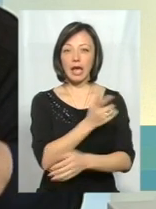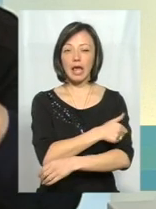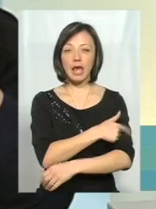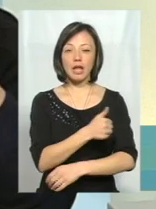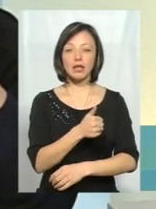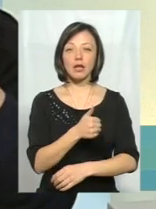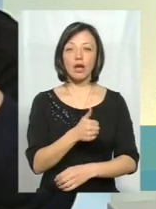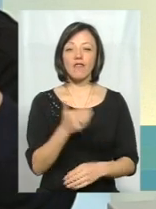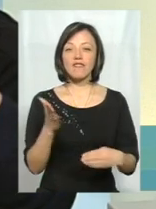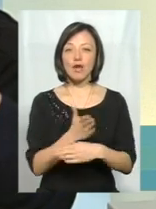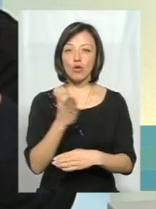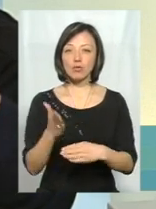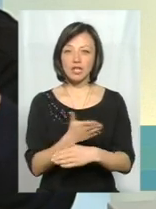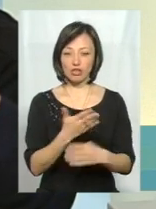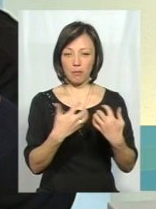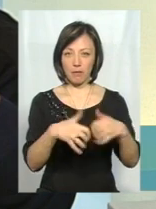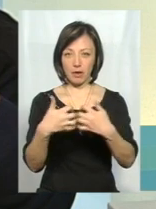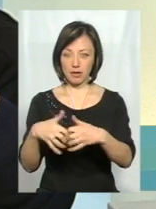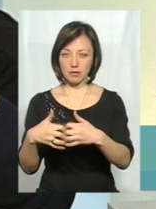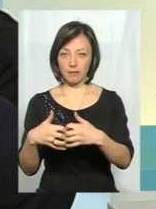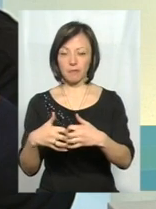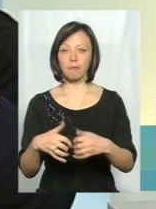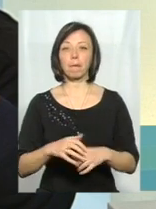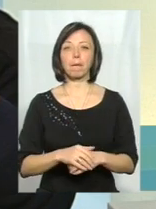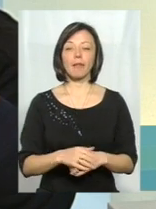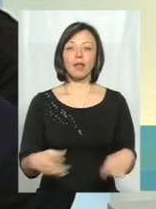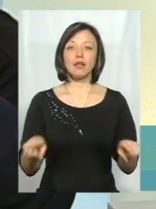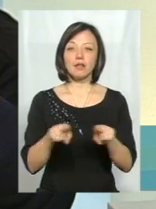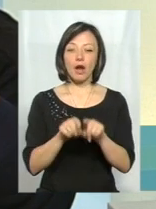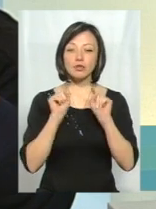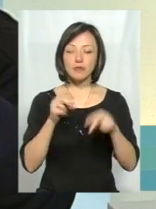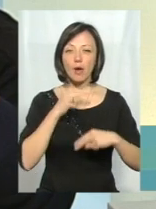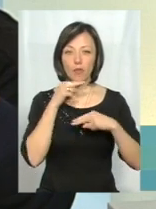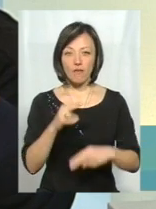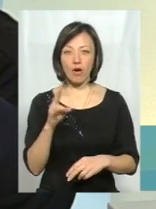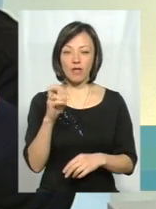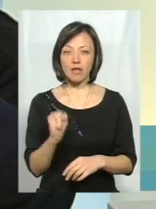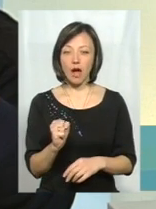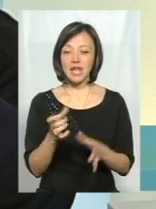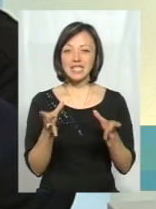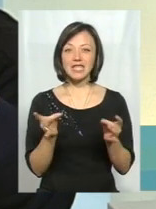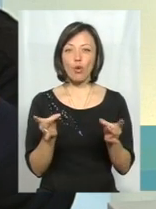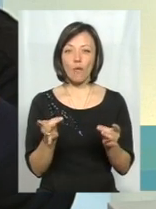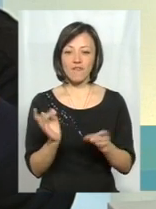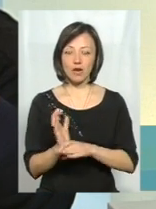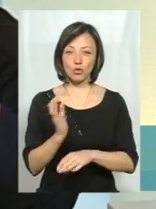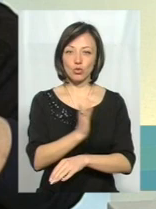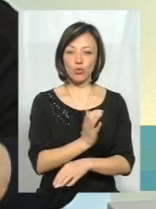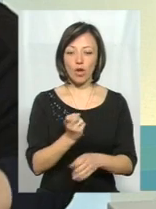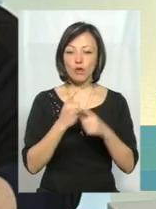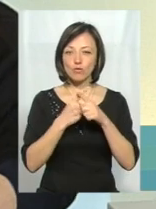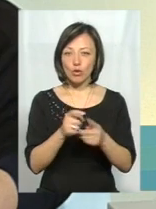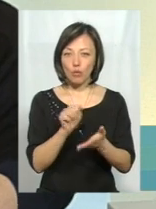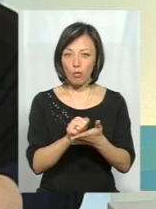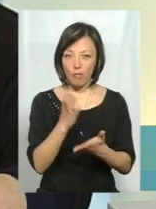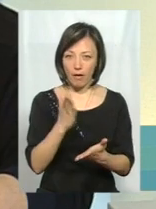гігієни до виробничих потужностей. Також звертаємо увагу на надходження сировини, на супроводження її